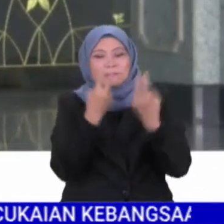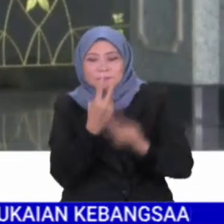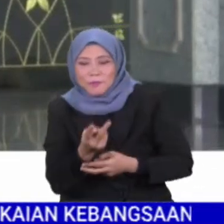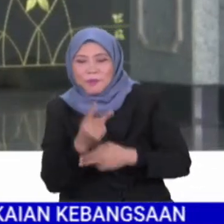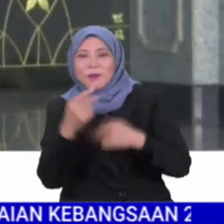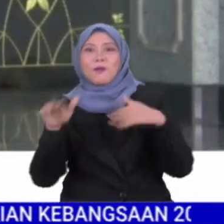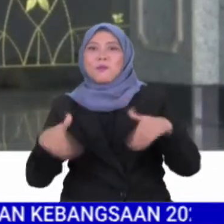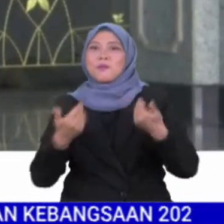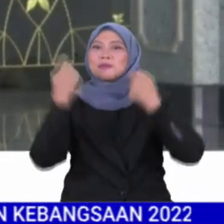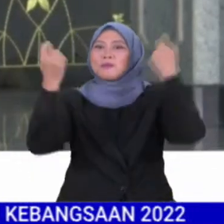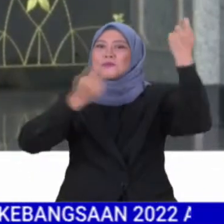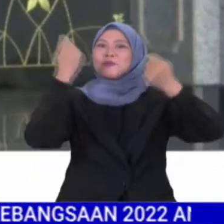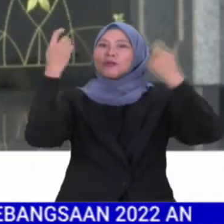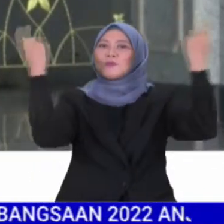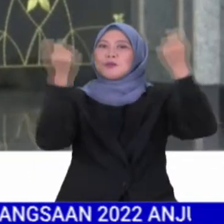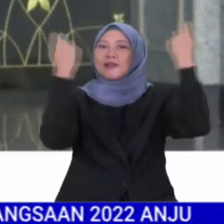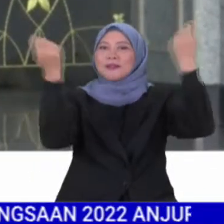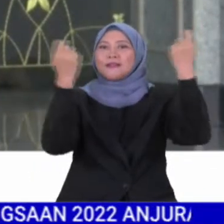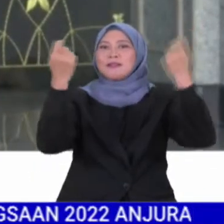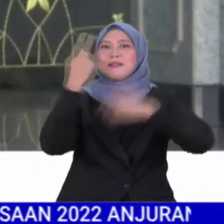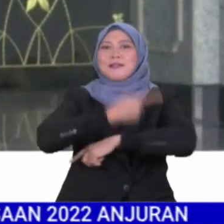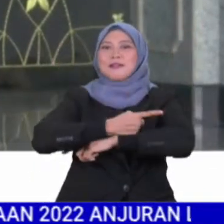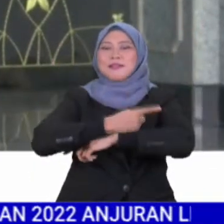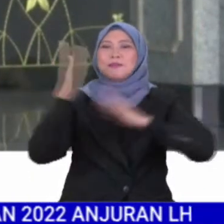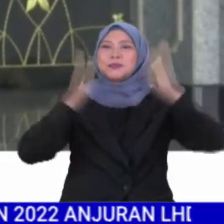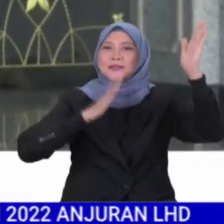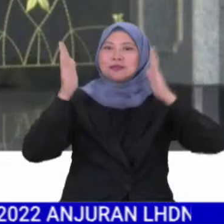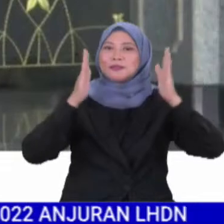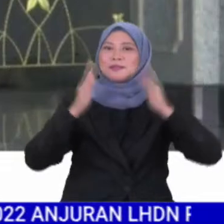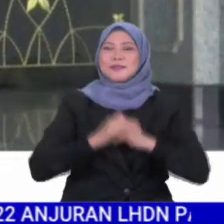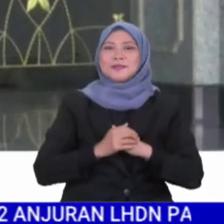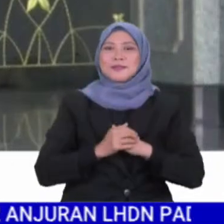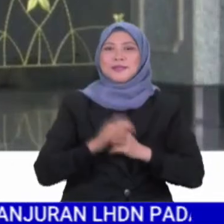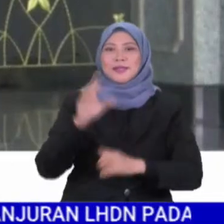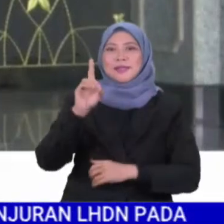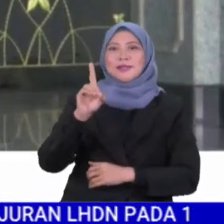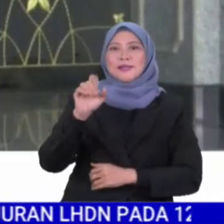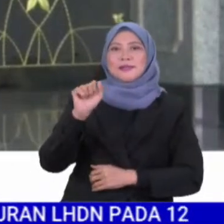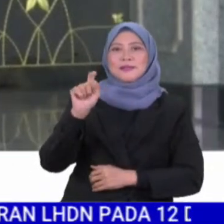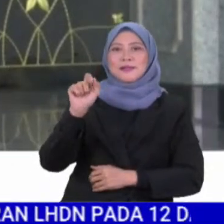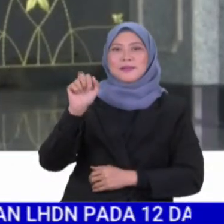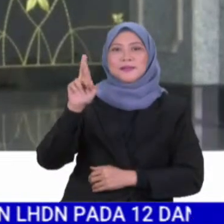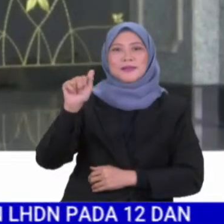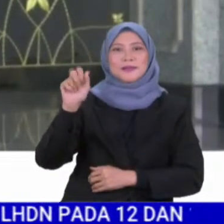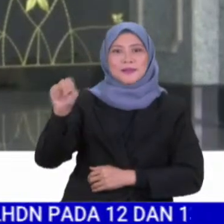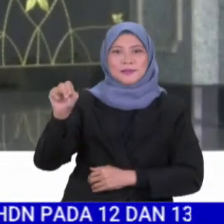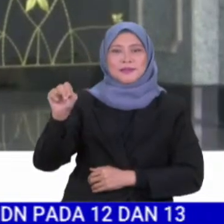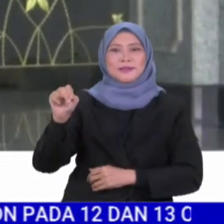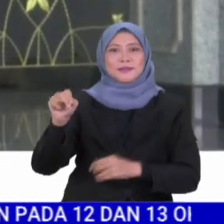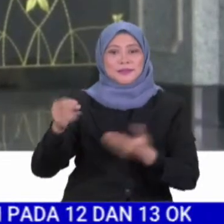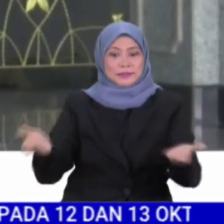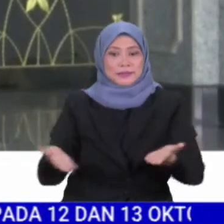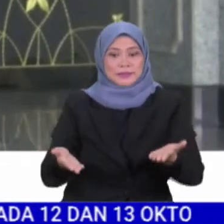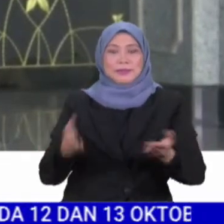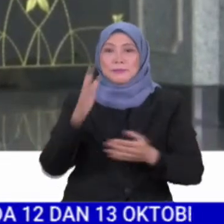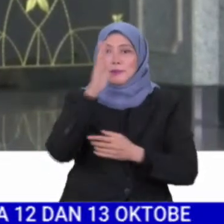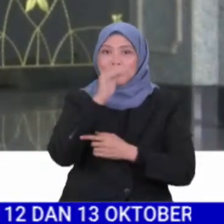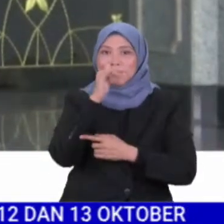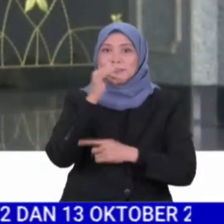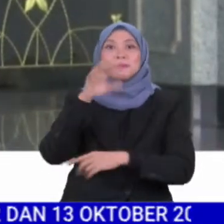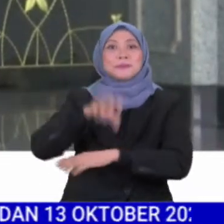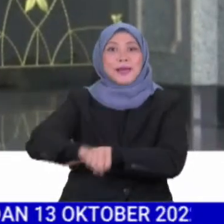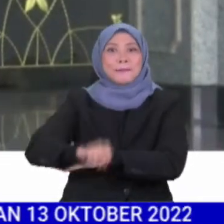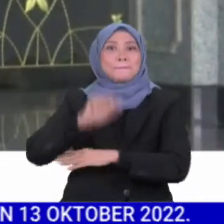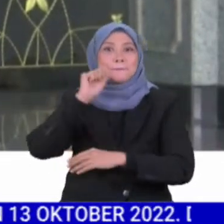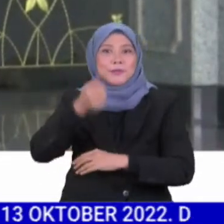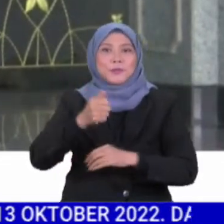menyaksikan sambutan Hari Malaysia di dataran Memorial Pengisytiharan Kemerdekaan Negeri Melaka pada malam esok,